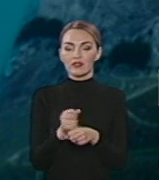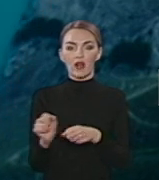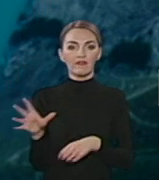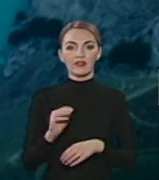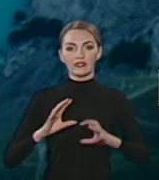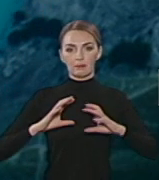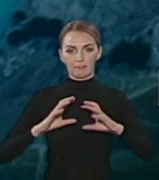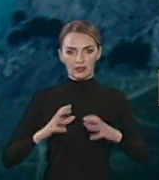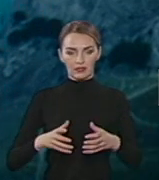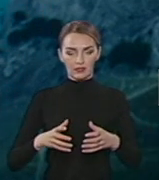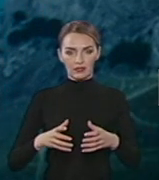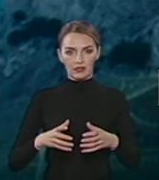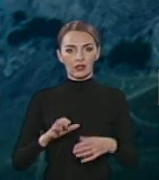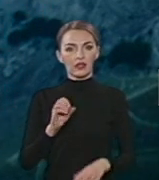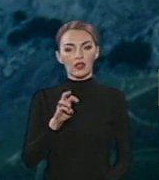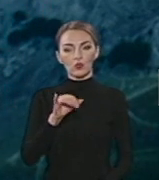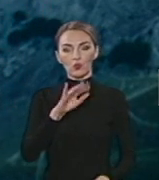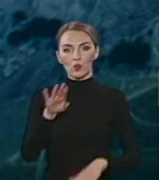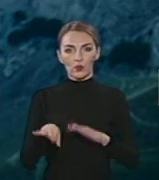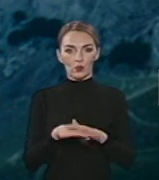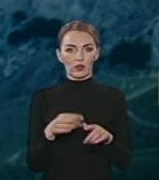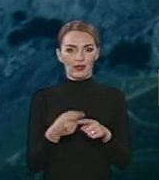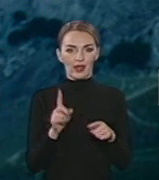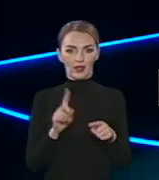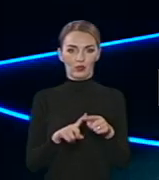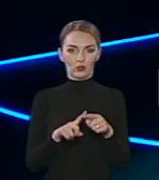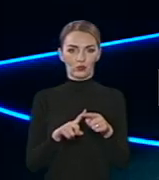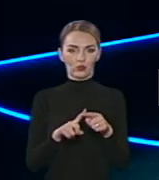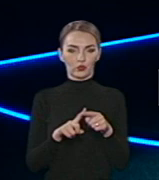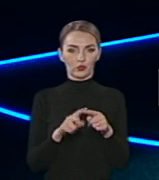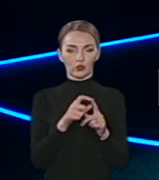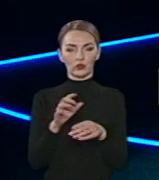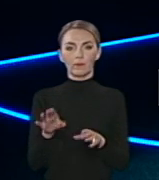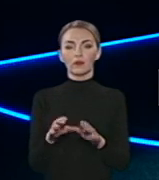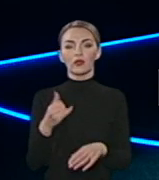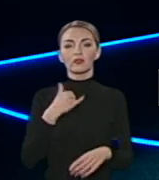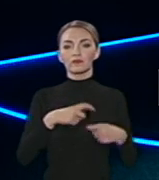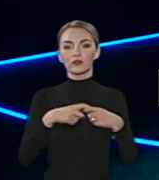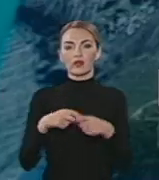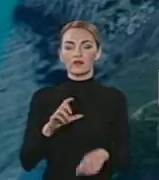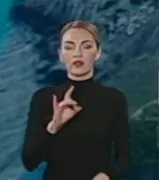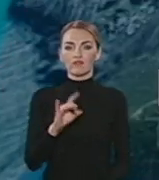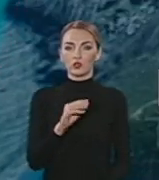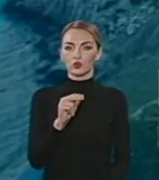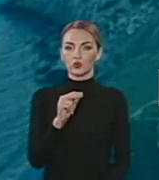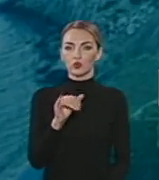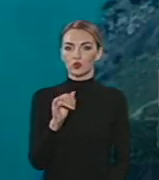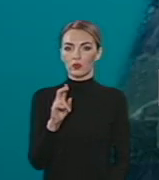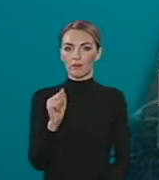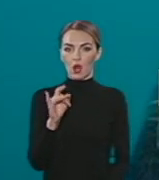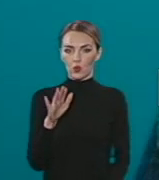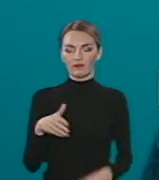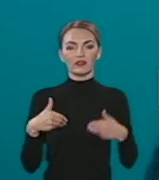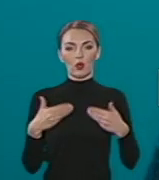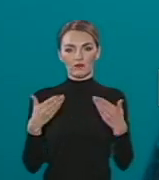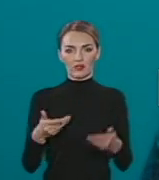мир йому під цю дудку плясати. Робити вигляд, що так і треба. З нами на зв'язку Рефат Чубаров, голова Меджлісу кримськотатарського народу. Вітаю